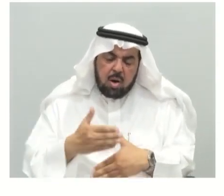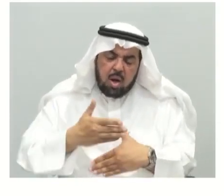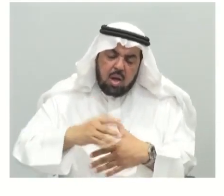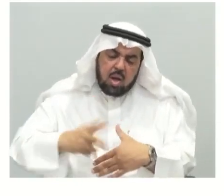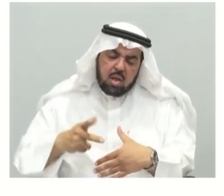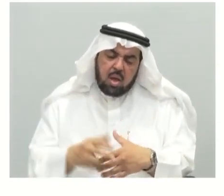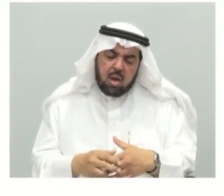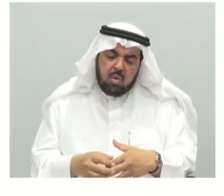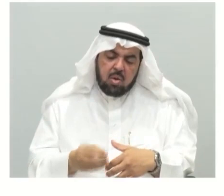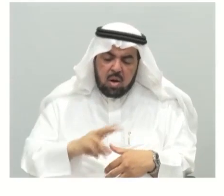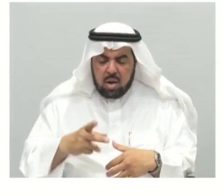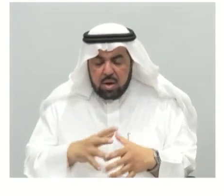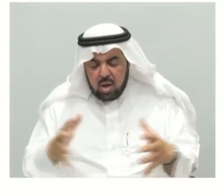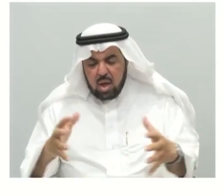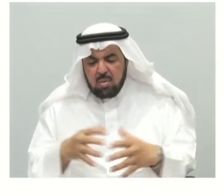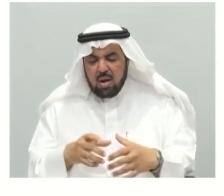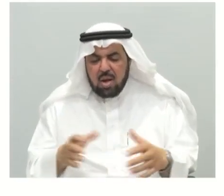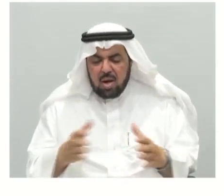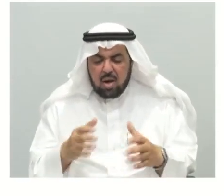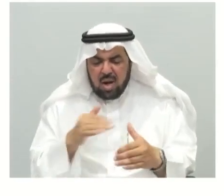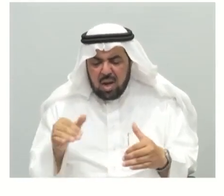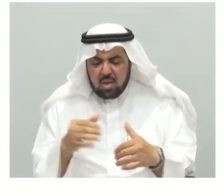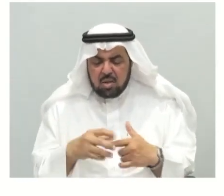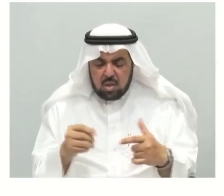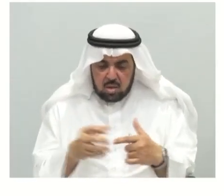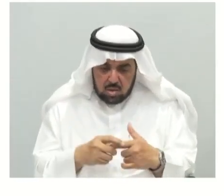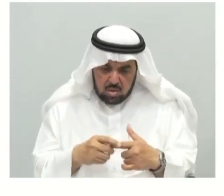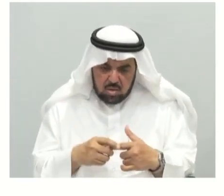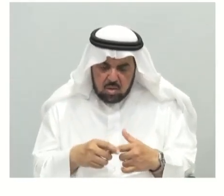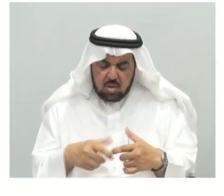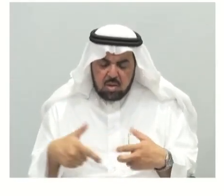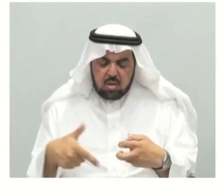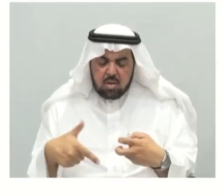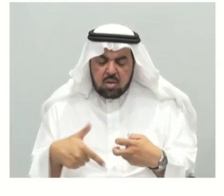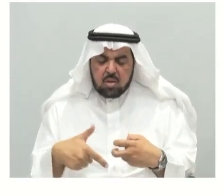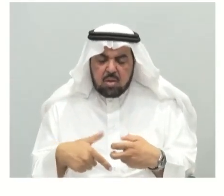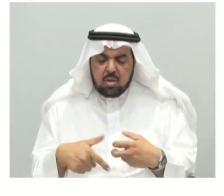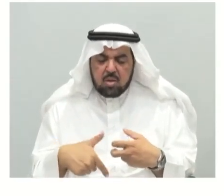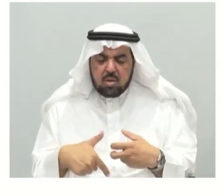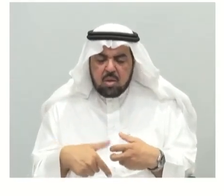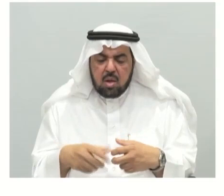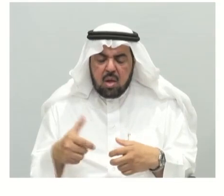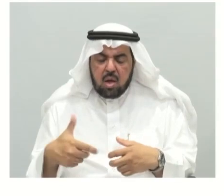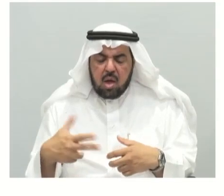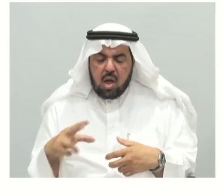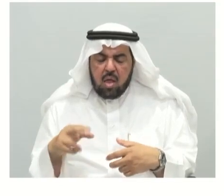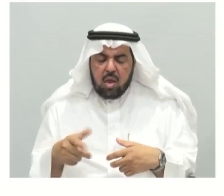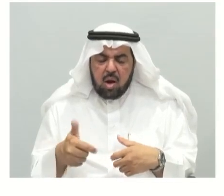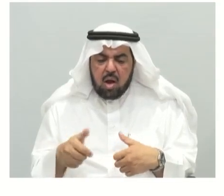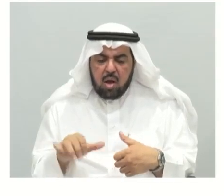التحول الغير كامل او التحول الناقص في السؤال ال 26 عذراء يرقه داخل